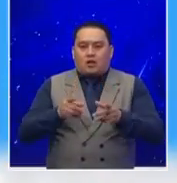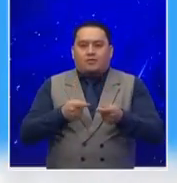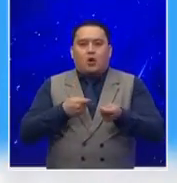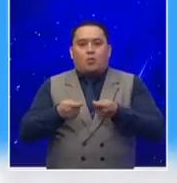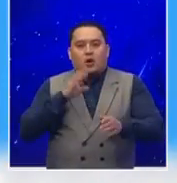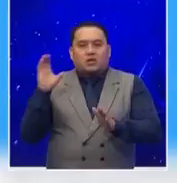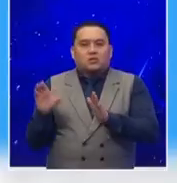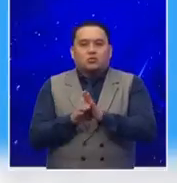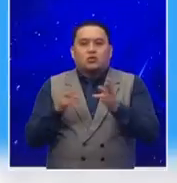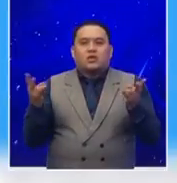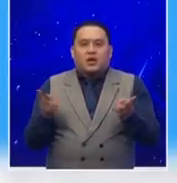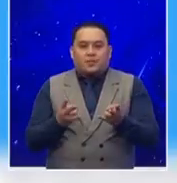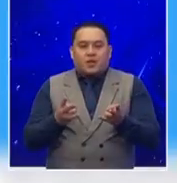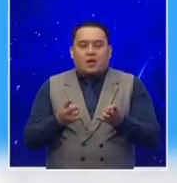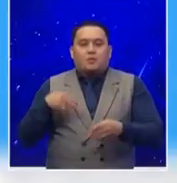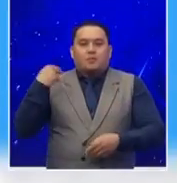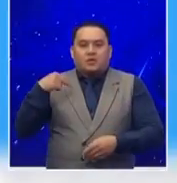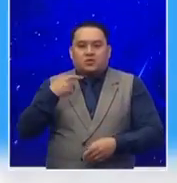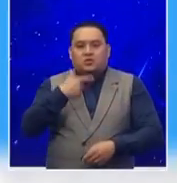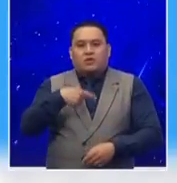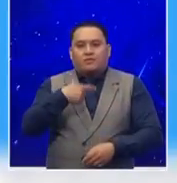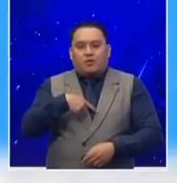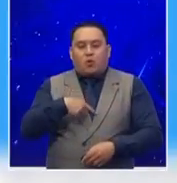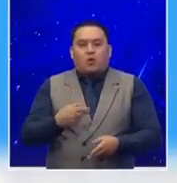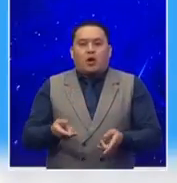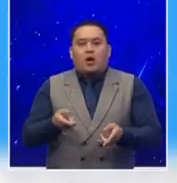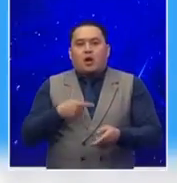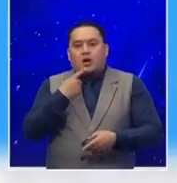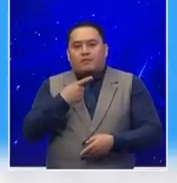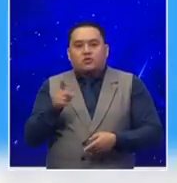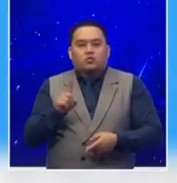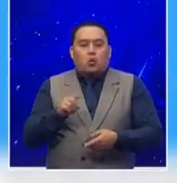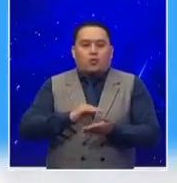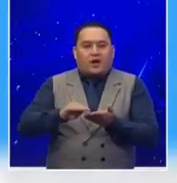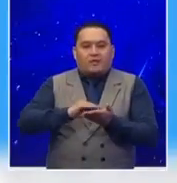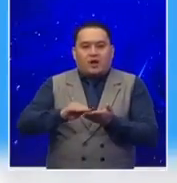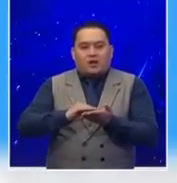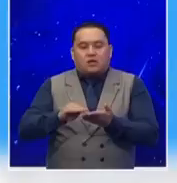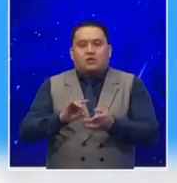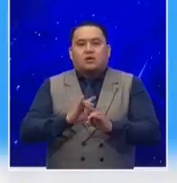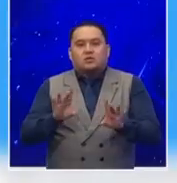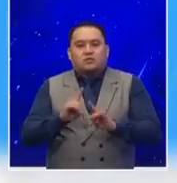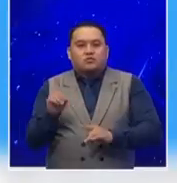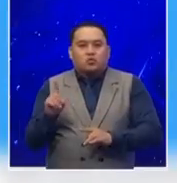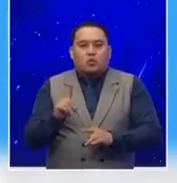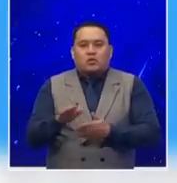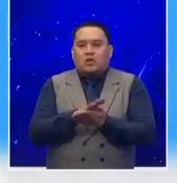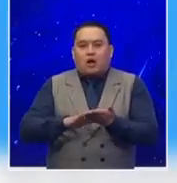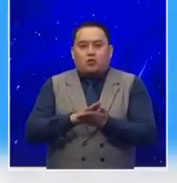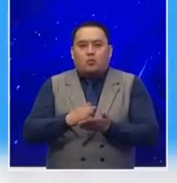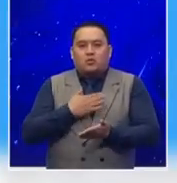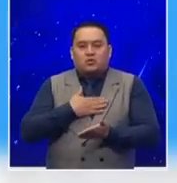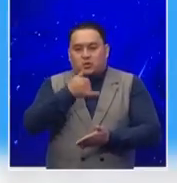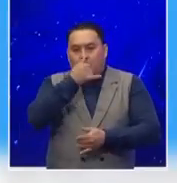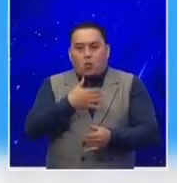көшбасшыларды бағынуы тиіс. Дональд Трамп та өз кезегінде үндемей қалған жоқ. Ол өзінің парақшасына бірден былай деп жауап берді. Ешкім біздің аузымызды